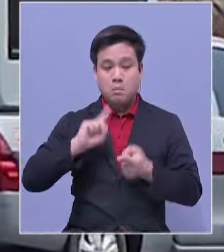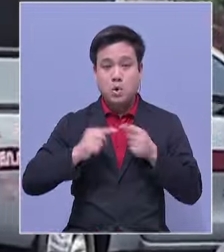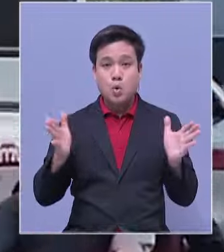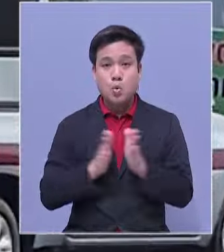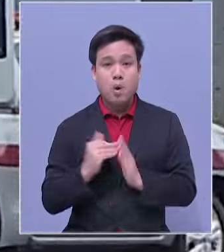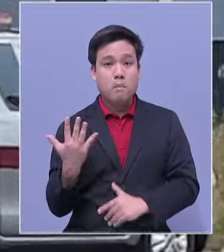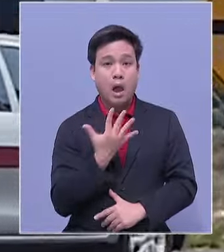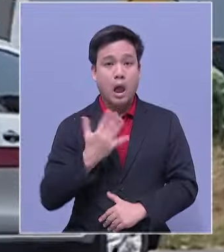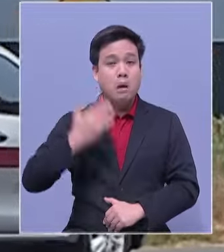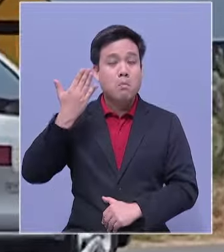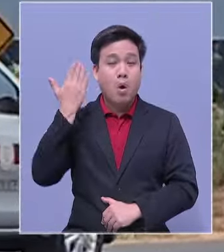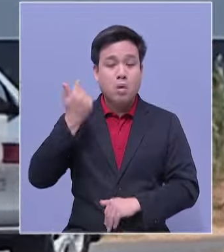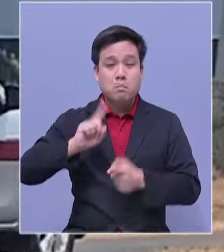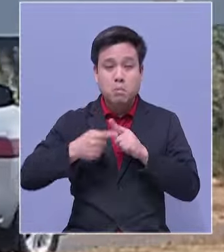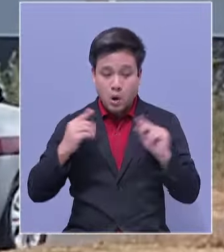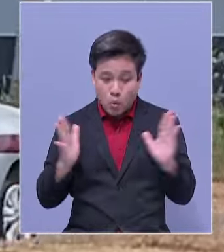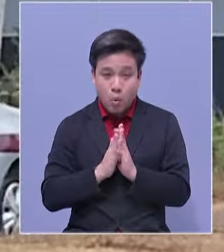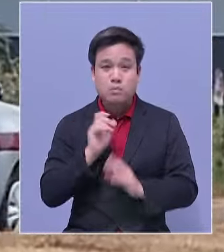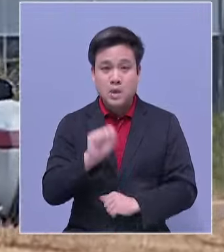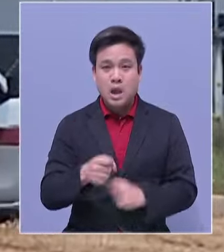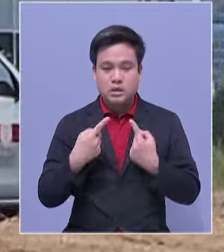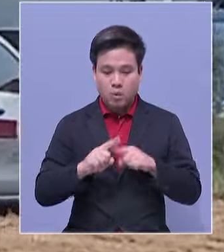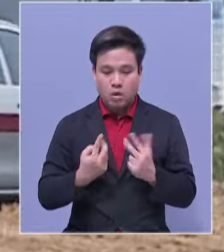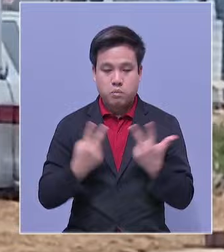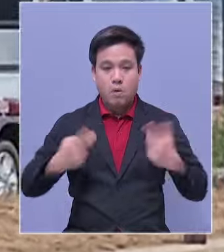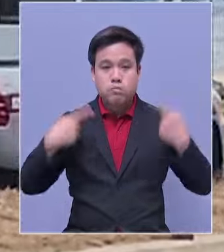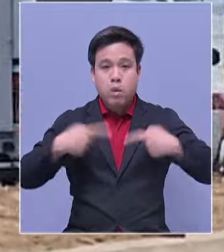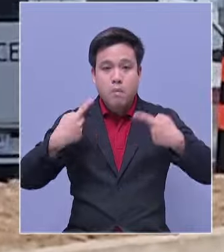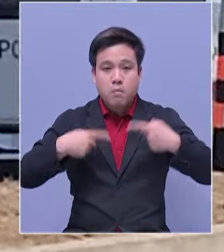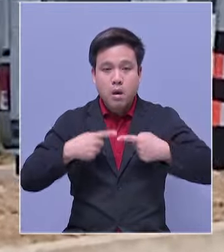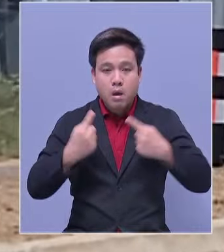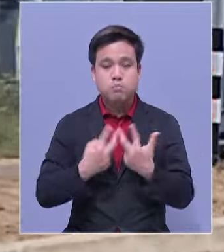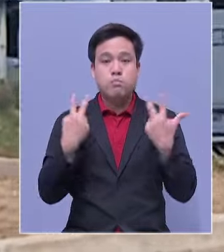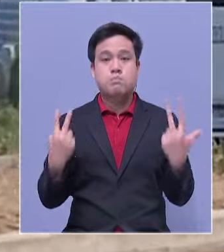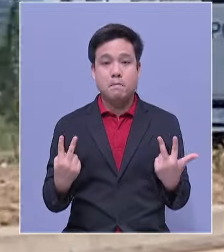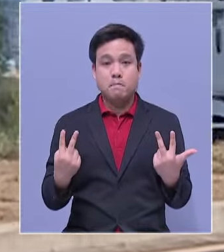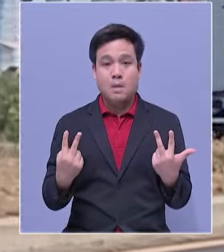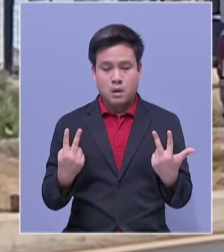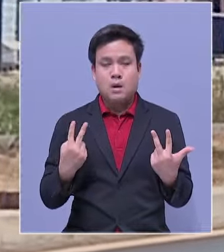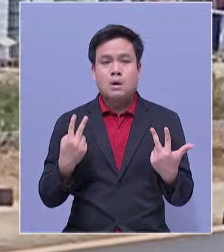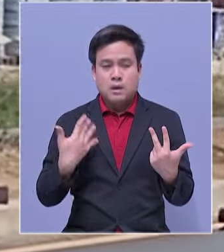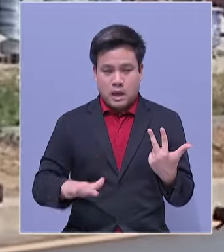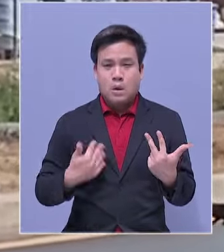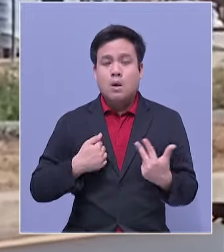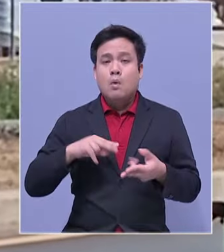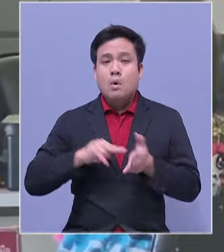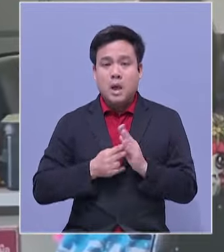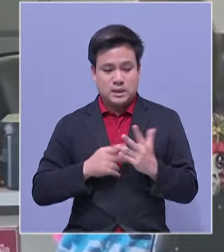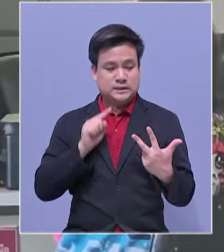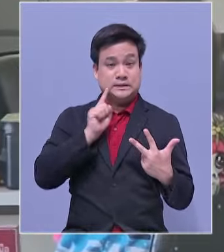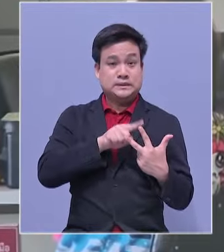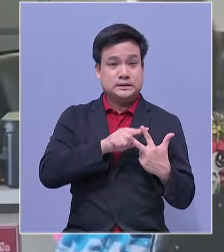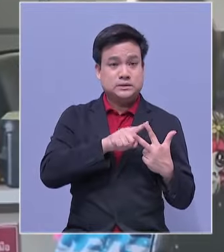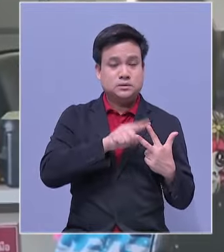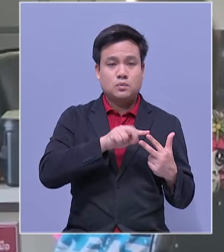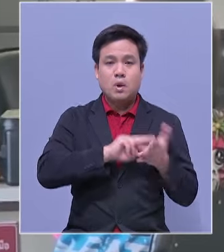กลุ่มเดียวกันมาก่อนนะอืแต่ว่าเาทะเลาะกันก็เลยแยกกลุ่มกันแต่เรื่องเนี้ยมันไม่เกี่ยวข้องกับน้องกันที่เสีย